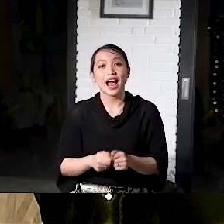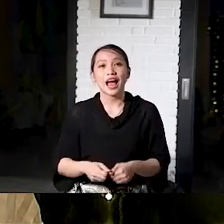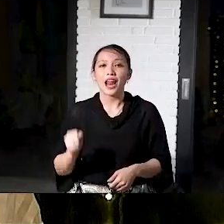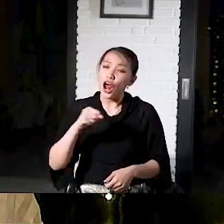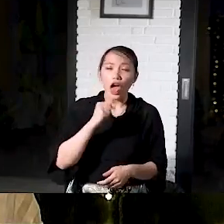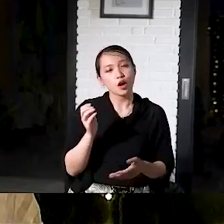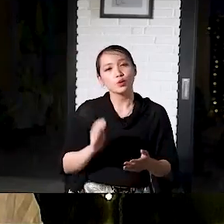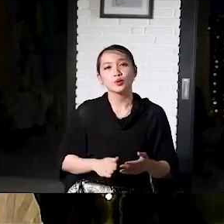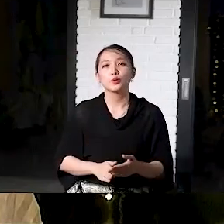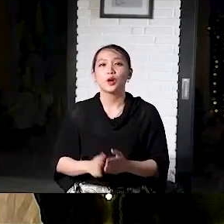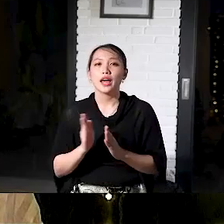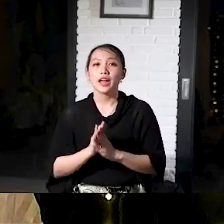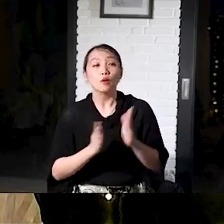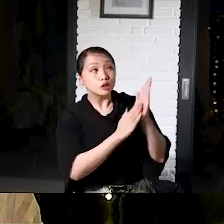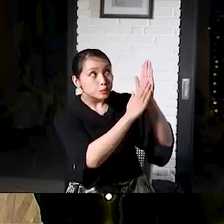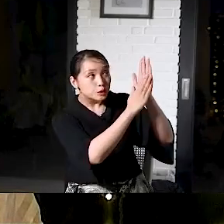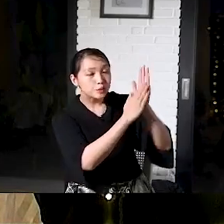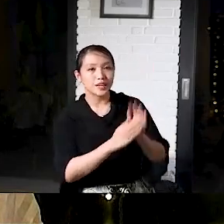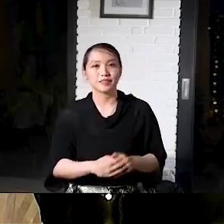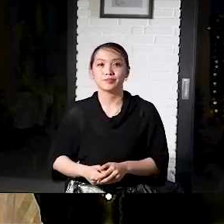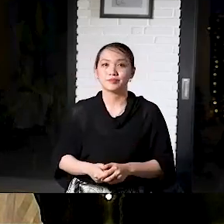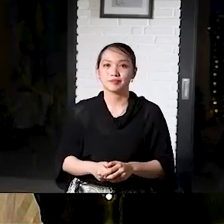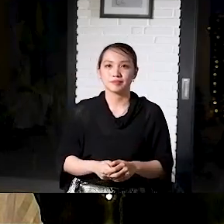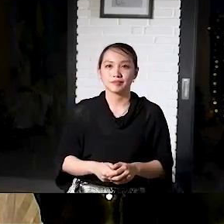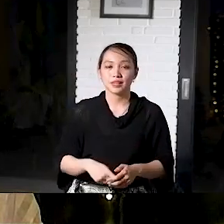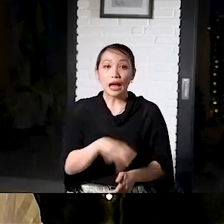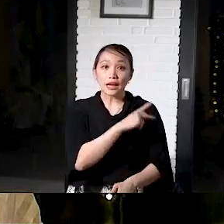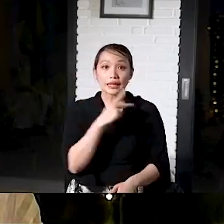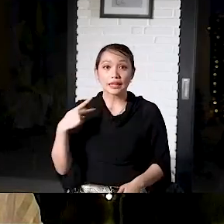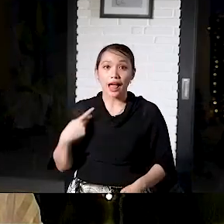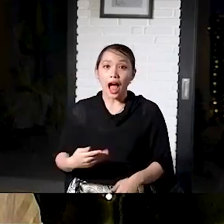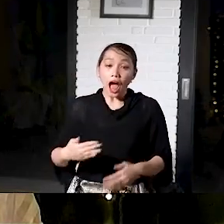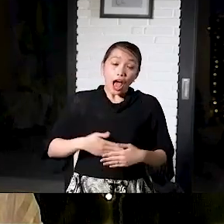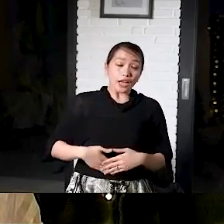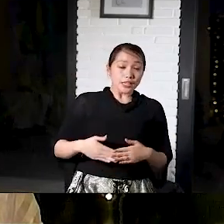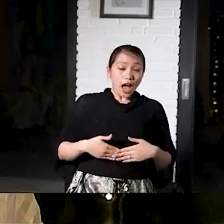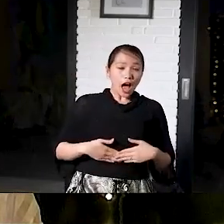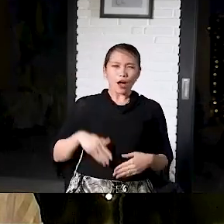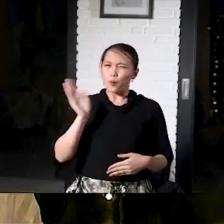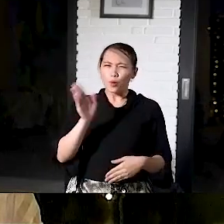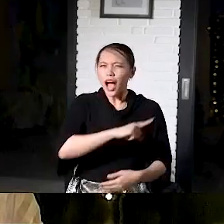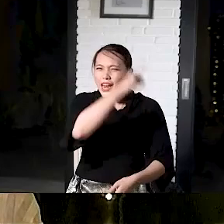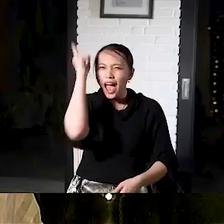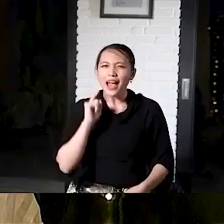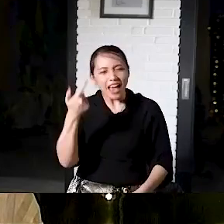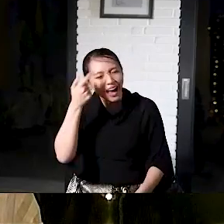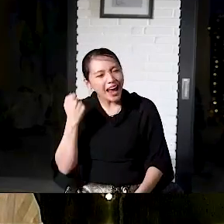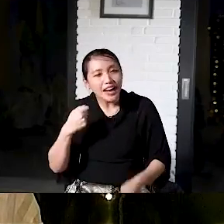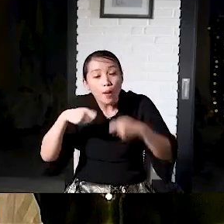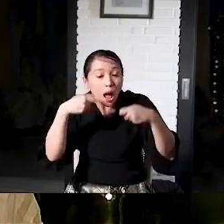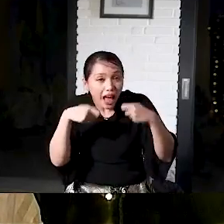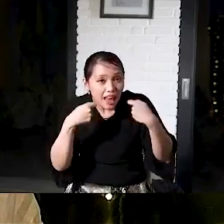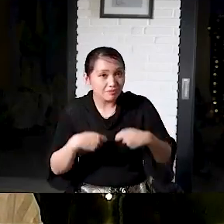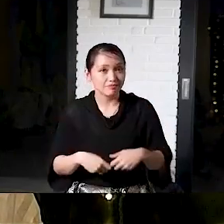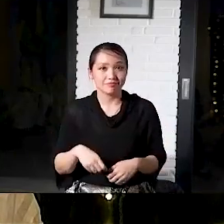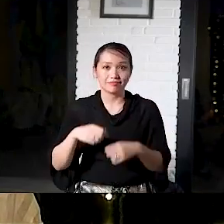yang memuaskan kita itu bukan makanan. Daud saat itu lagi di padang gurun, tidak lagi kenyang-kenyangnya. Mungkin kondisi sekarang kalian